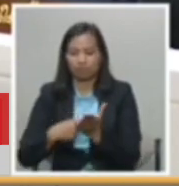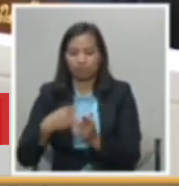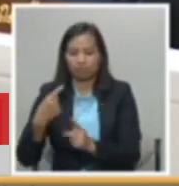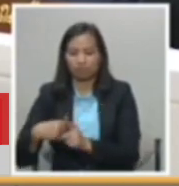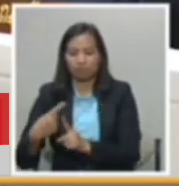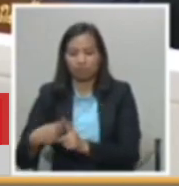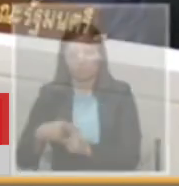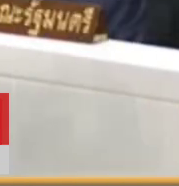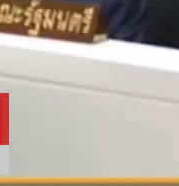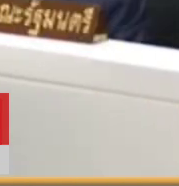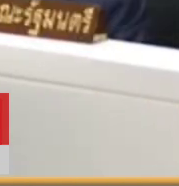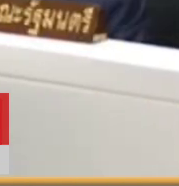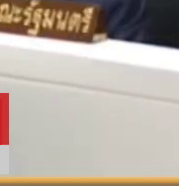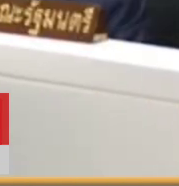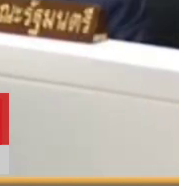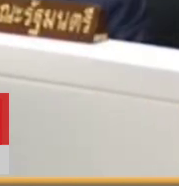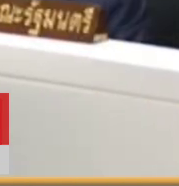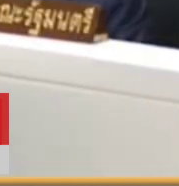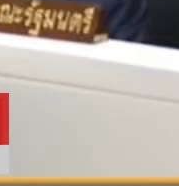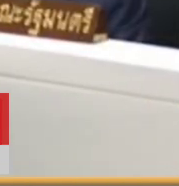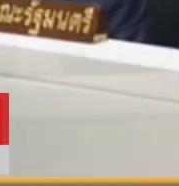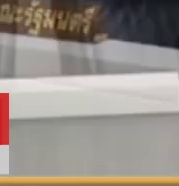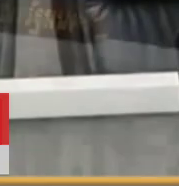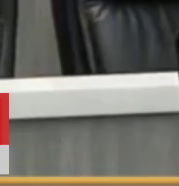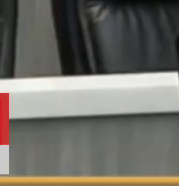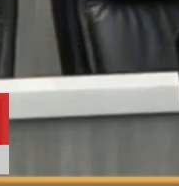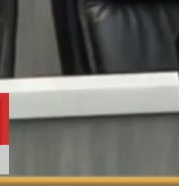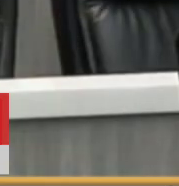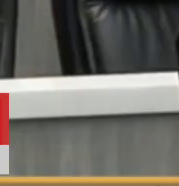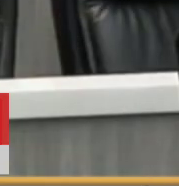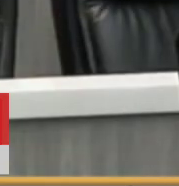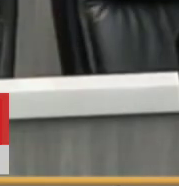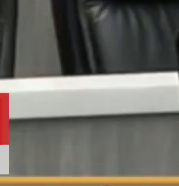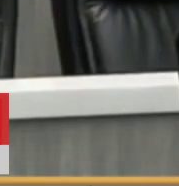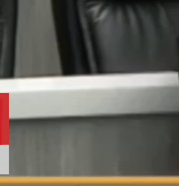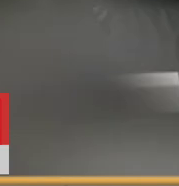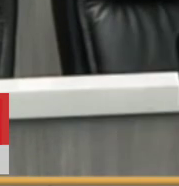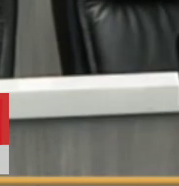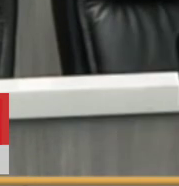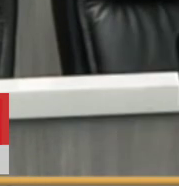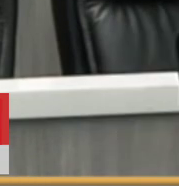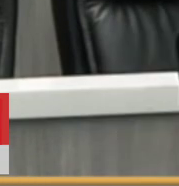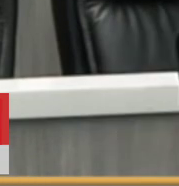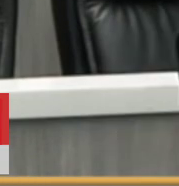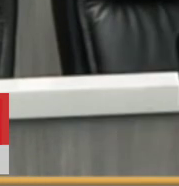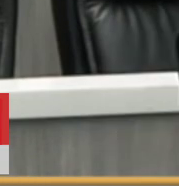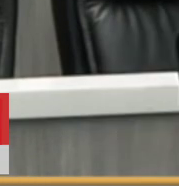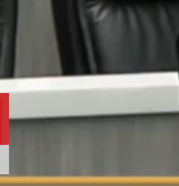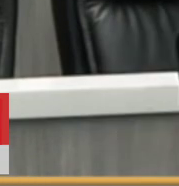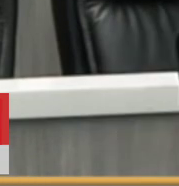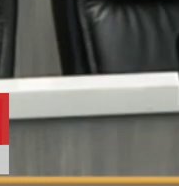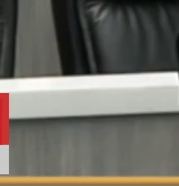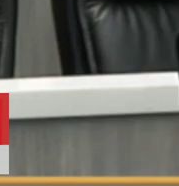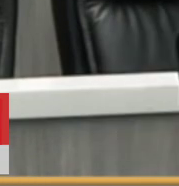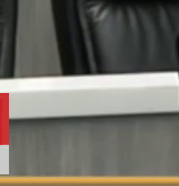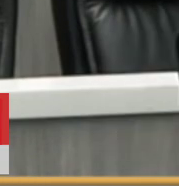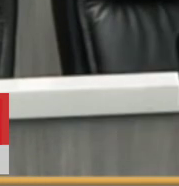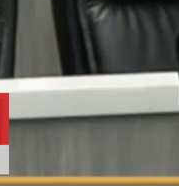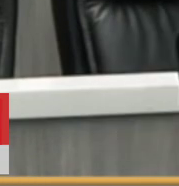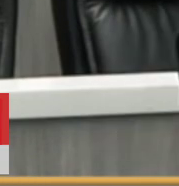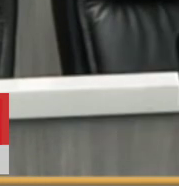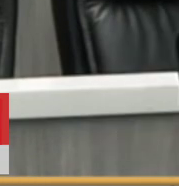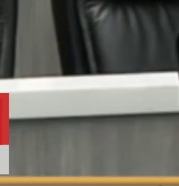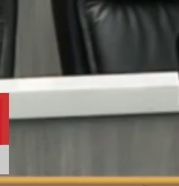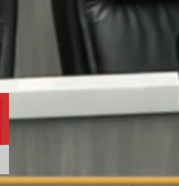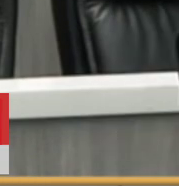ค้าเกษตร5-6 รายการสำคัญก็คือข้าวนะครับยางพาราปาล์ม